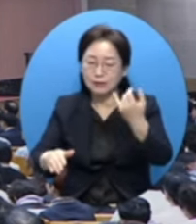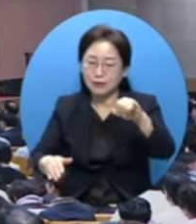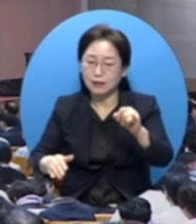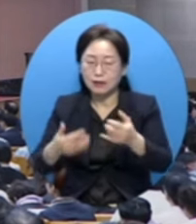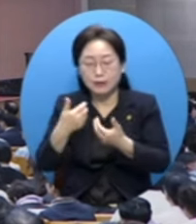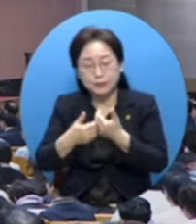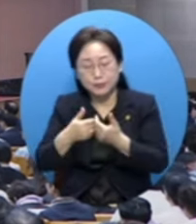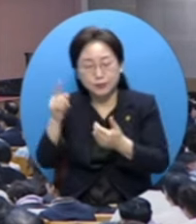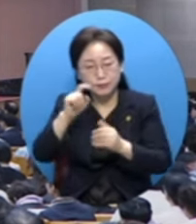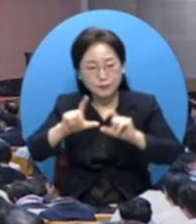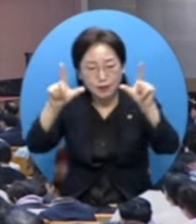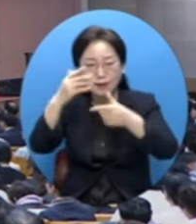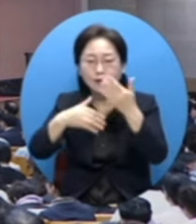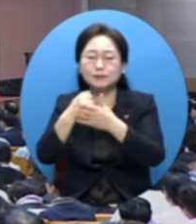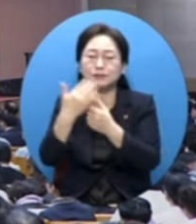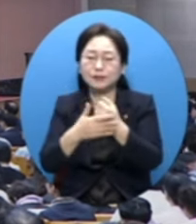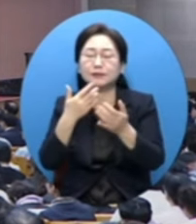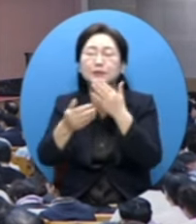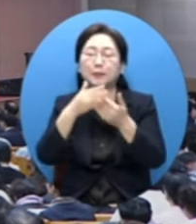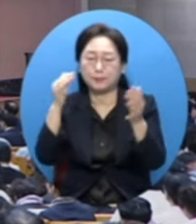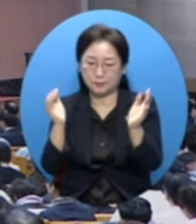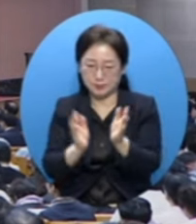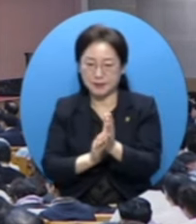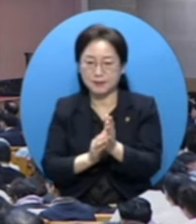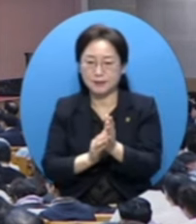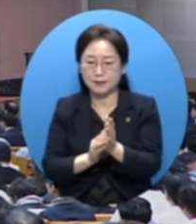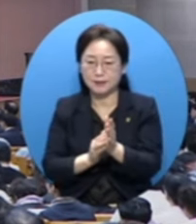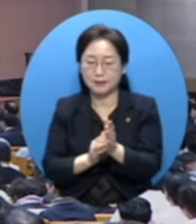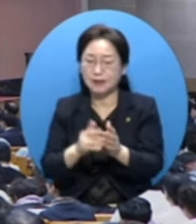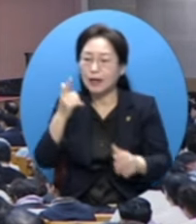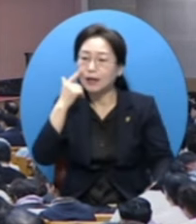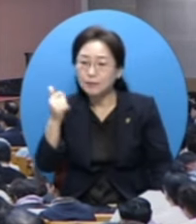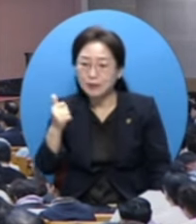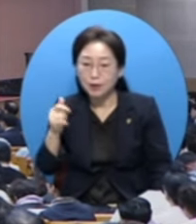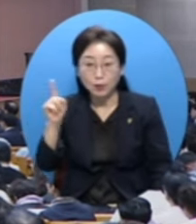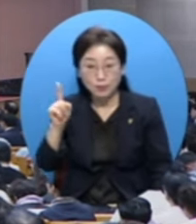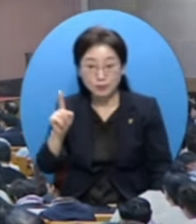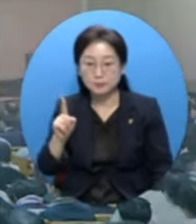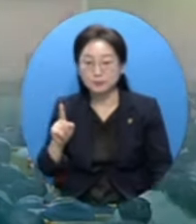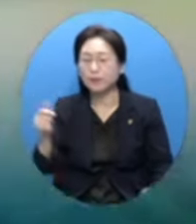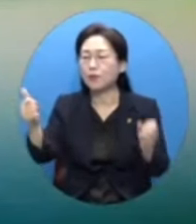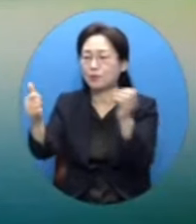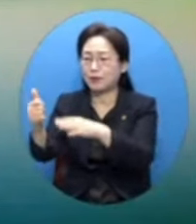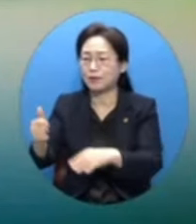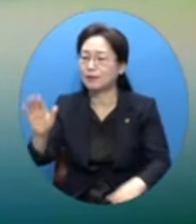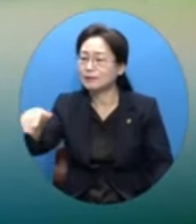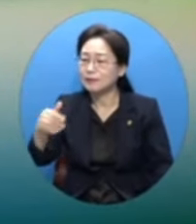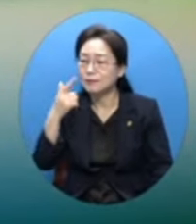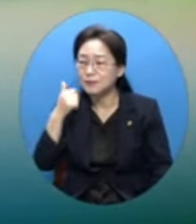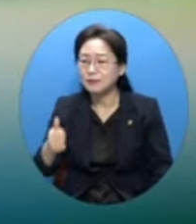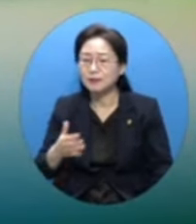어느 날 하나님의 은혜를 체험했습니다. 이렇게 아빠에게 어느 날 고백을 합니다. 아빠,